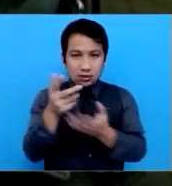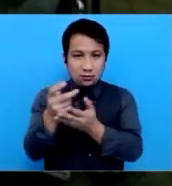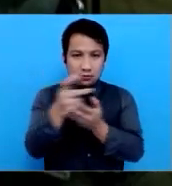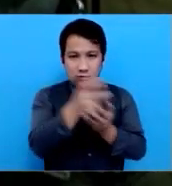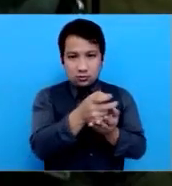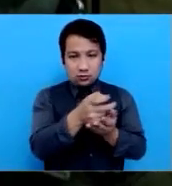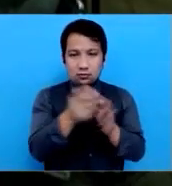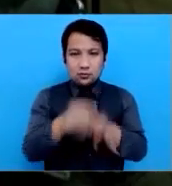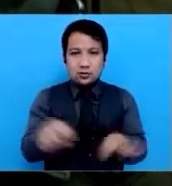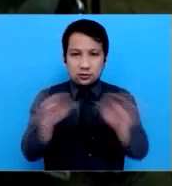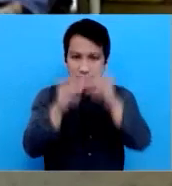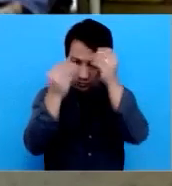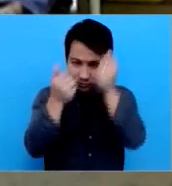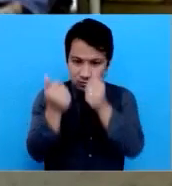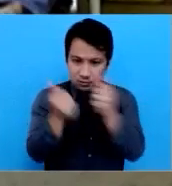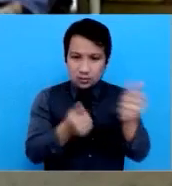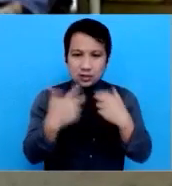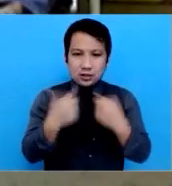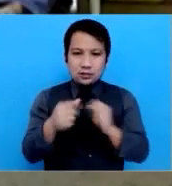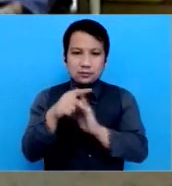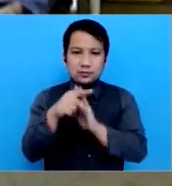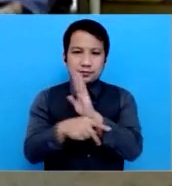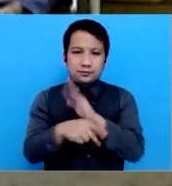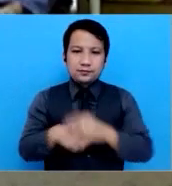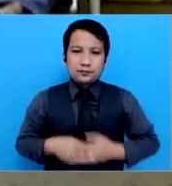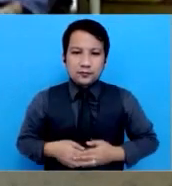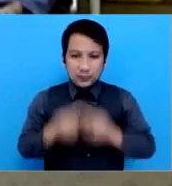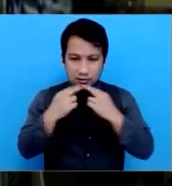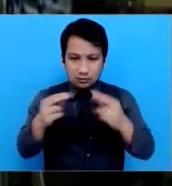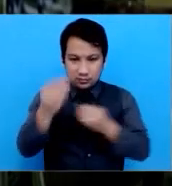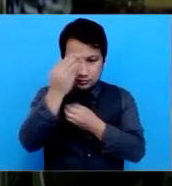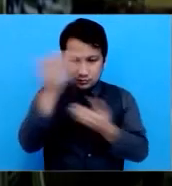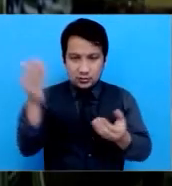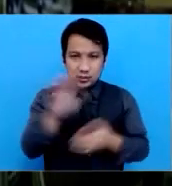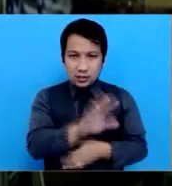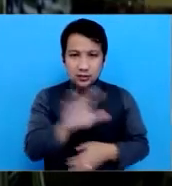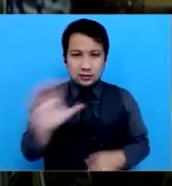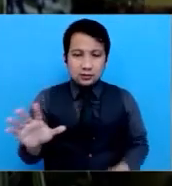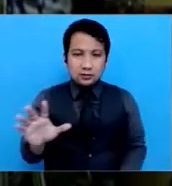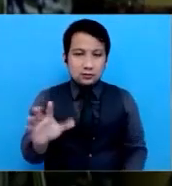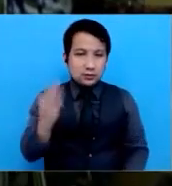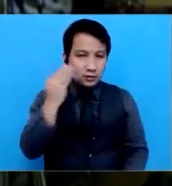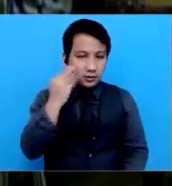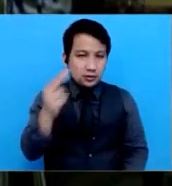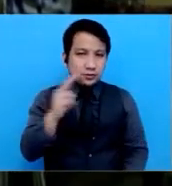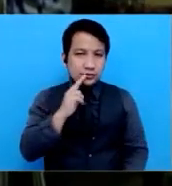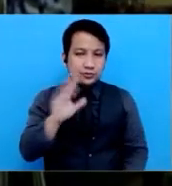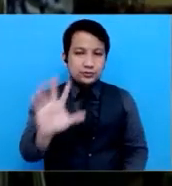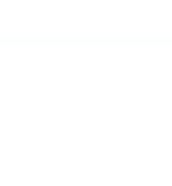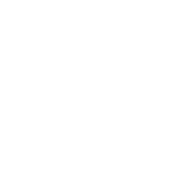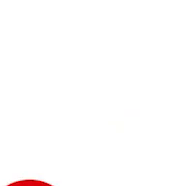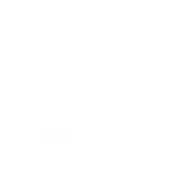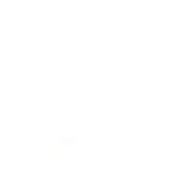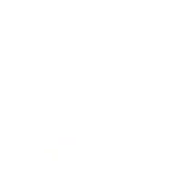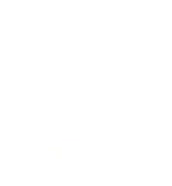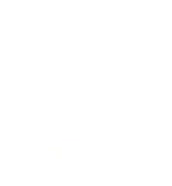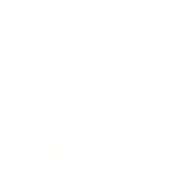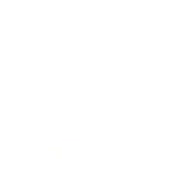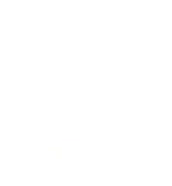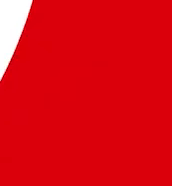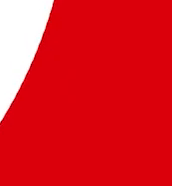at sundin ang mga health protocols. Nagbabalita mula sa Frontline, Maricel Halili, News 5.